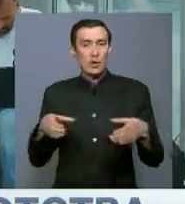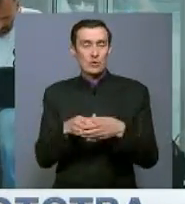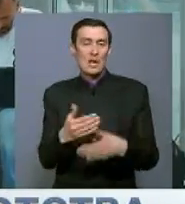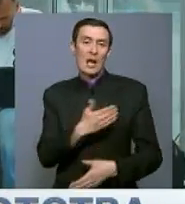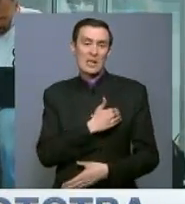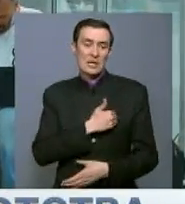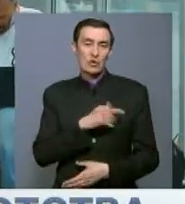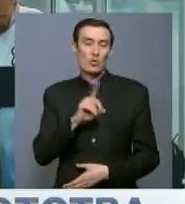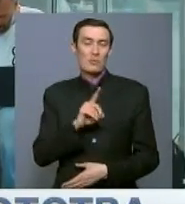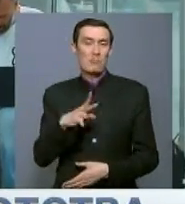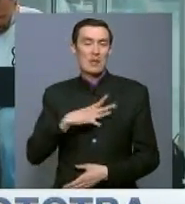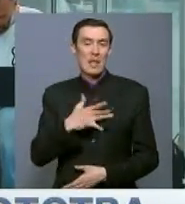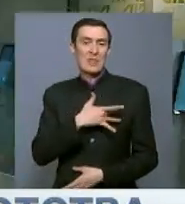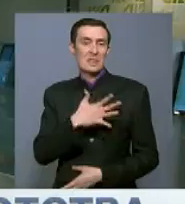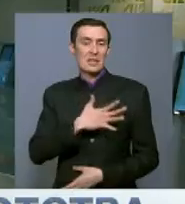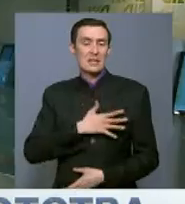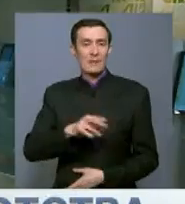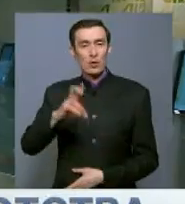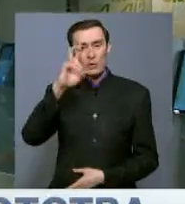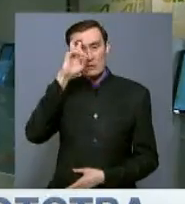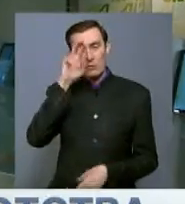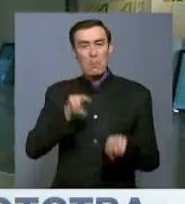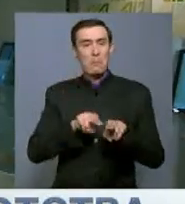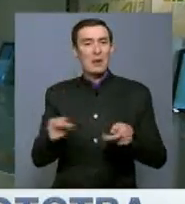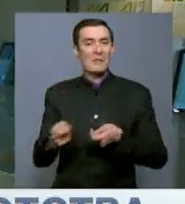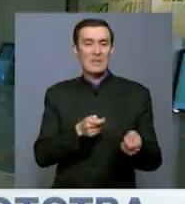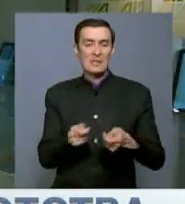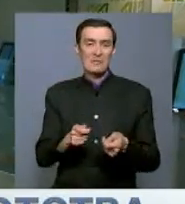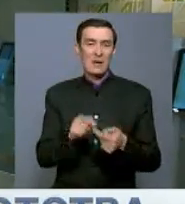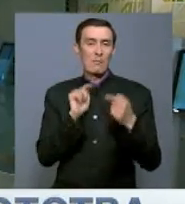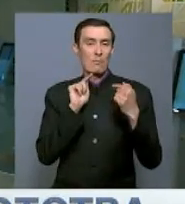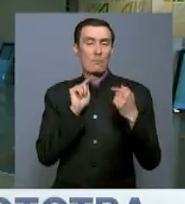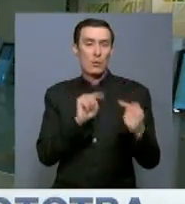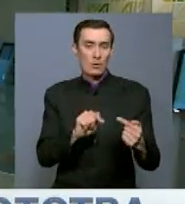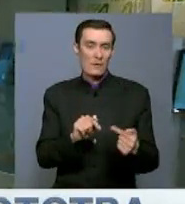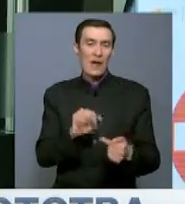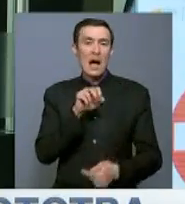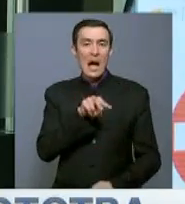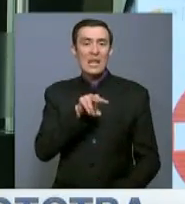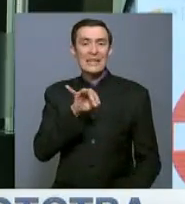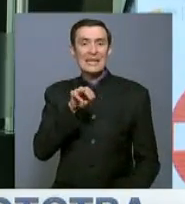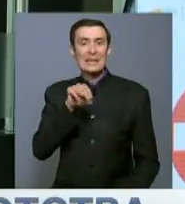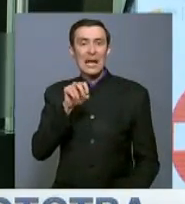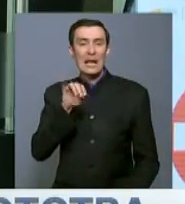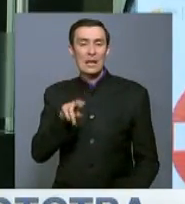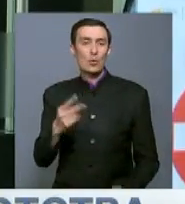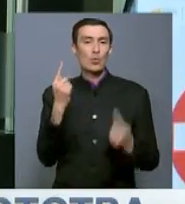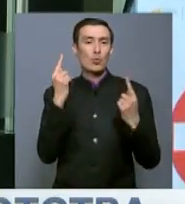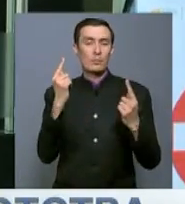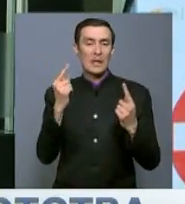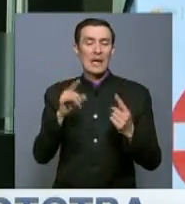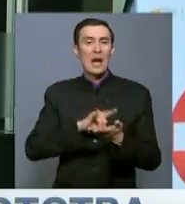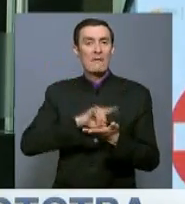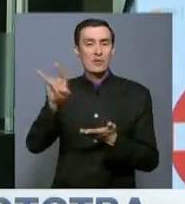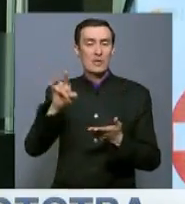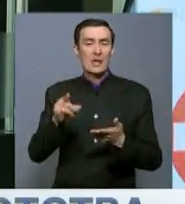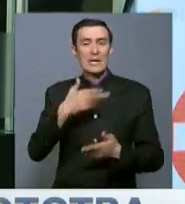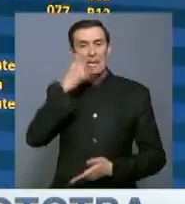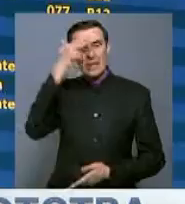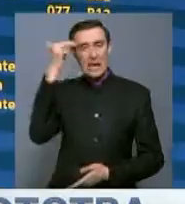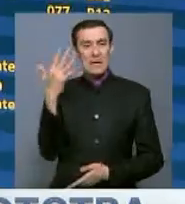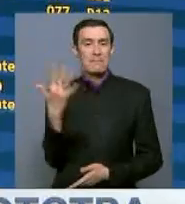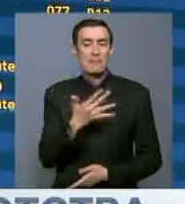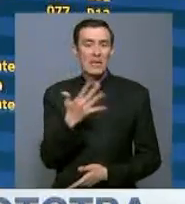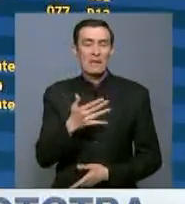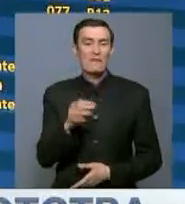и требуют национализации, но в правительстве исключают эту возможность. «Алиталия» – крупнейший авиаперевозчик Италии и пятый по величине в